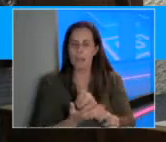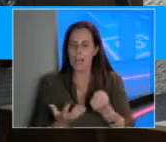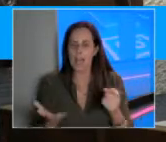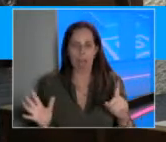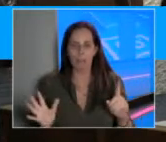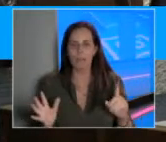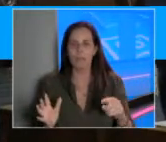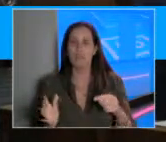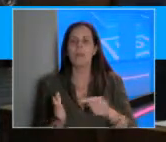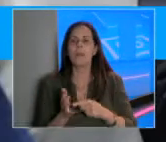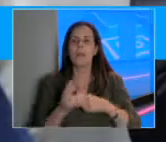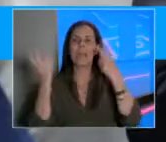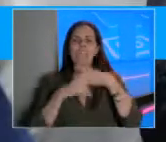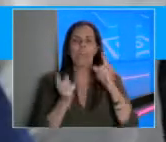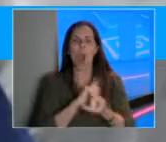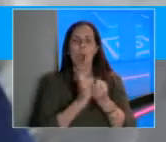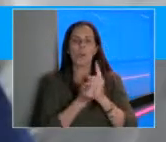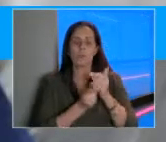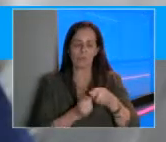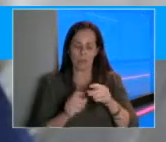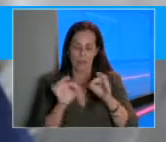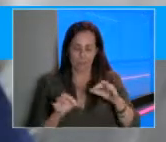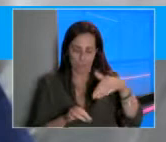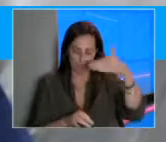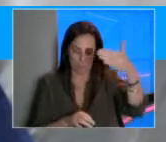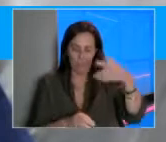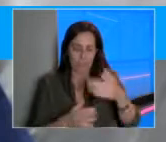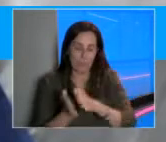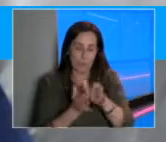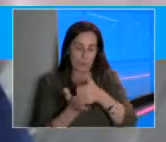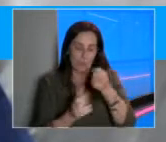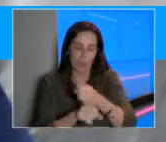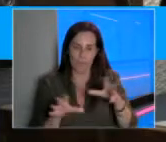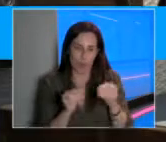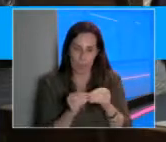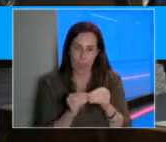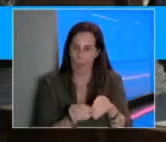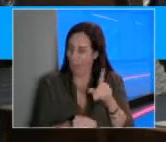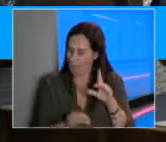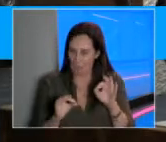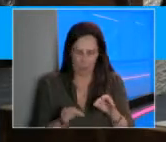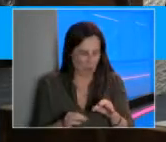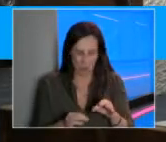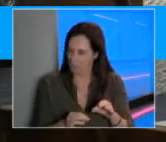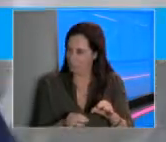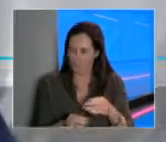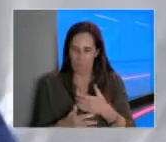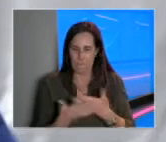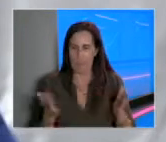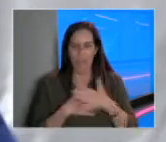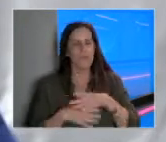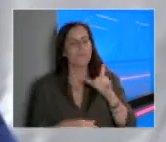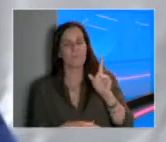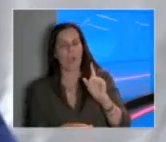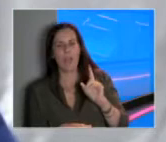השני רק בזכות הסכם הרוטציה שאמור ככה לייצר איזושהי מוטיבציה להמשיך לעבוד ביחד. אבל ממש לא עם העבר הדרך. אתה יודע, חבר